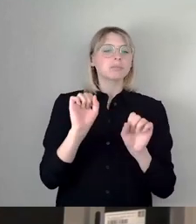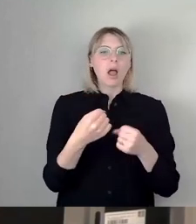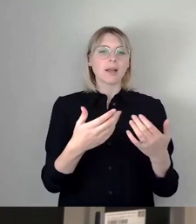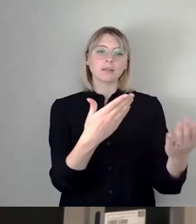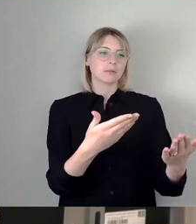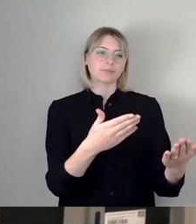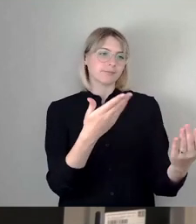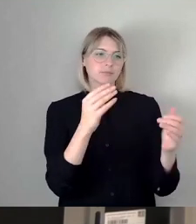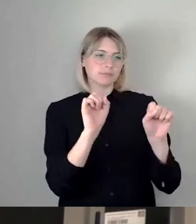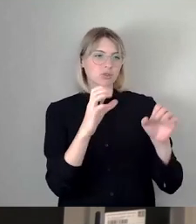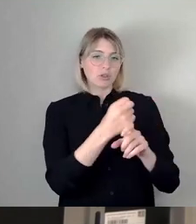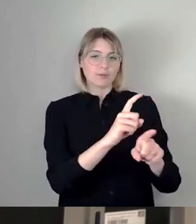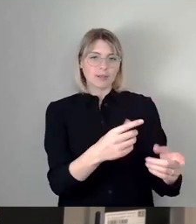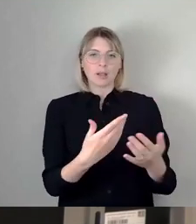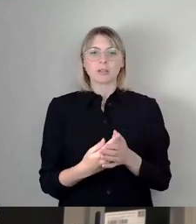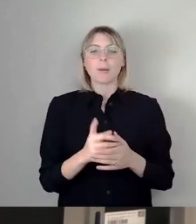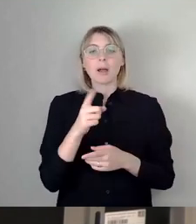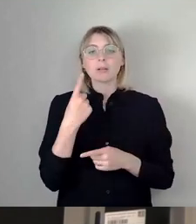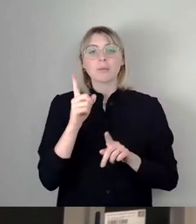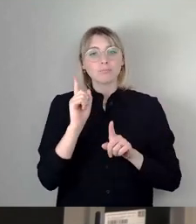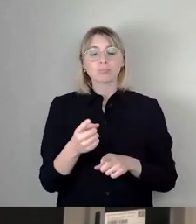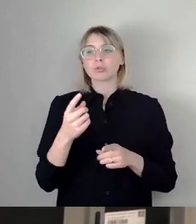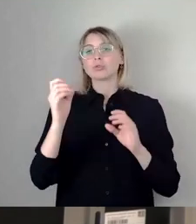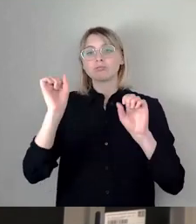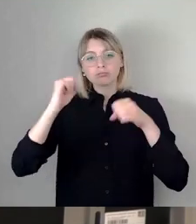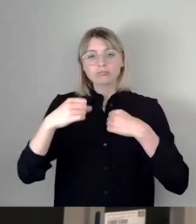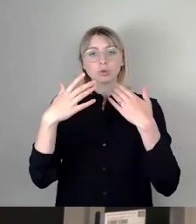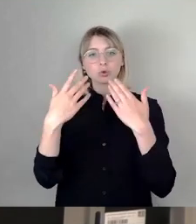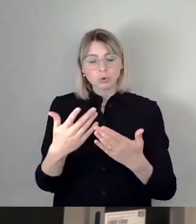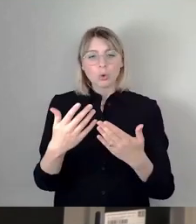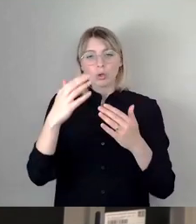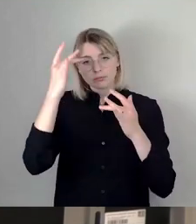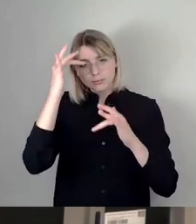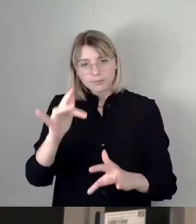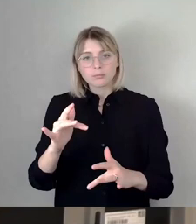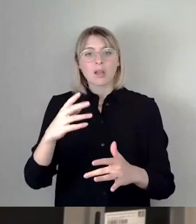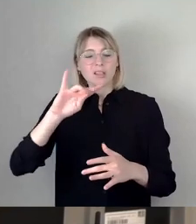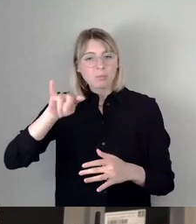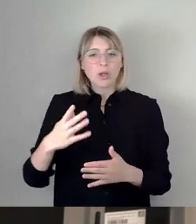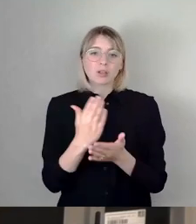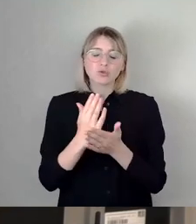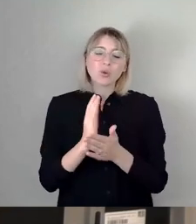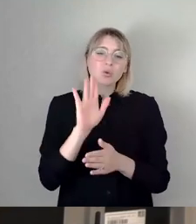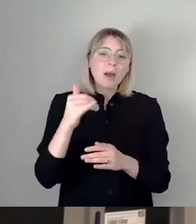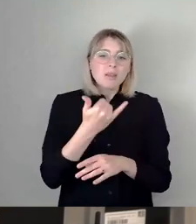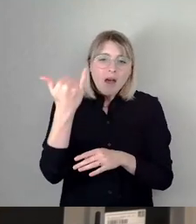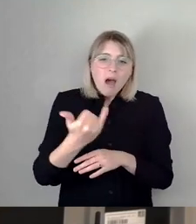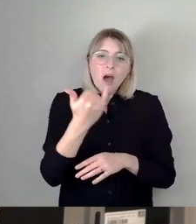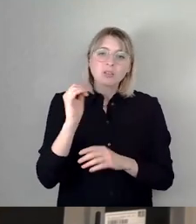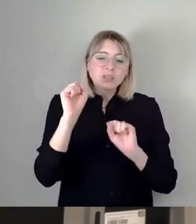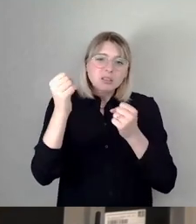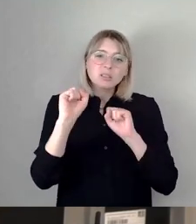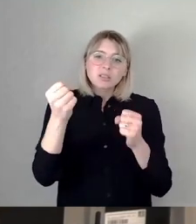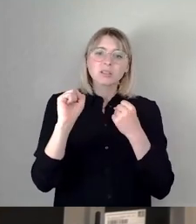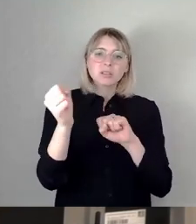dem zustimmen. Die Neustadt kämpft da seit Jahren um dieses Projekt und es ist halt sehr bedauerlich, dass die Parteien, die in der Neustadt zu